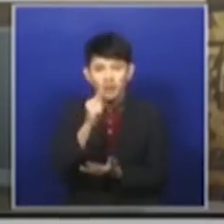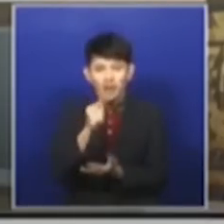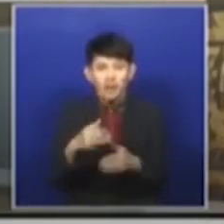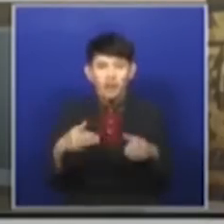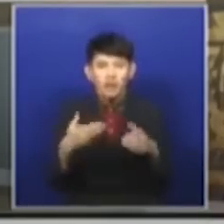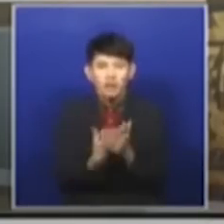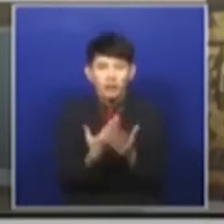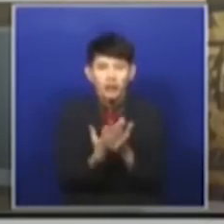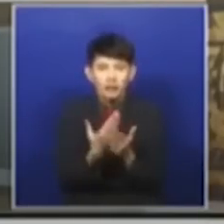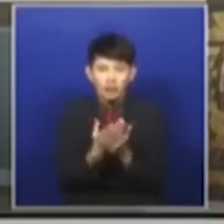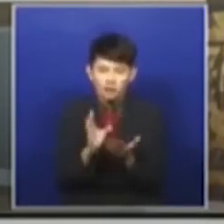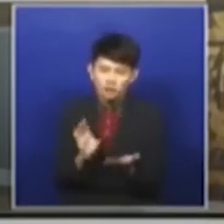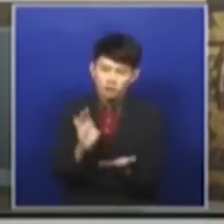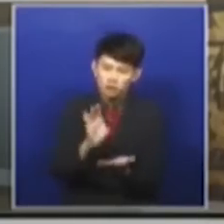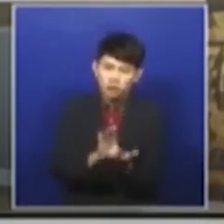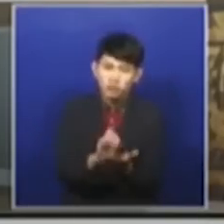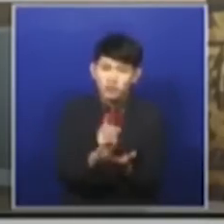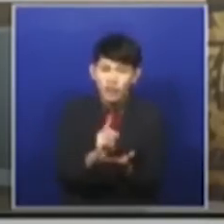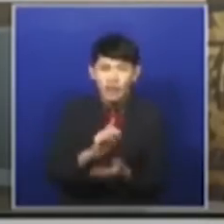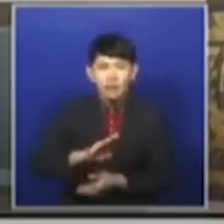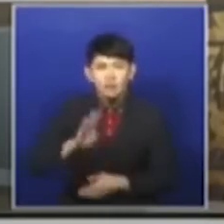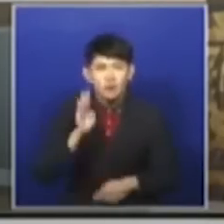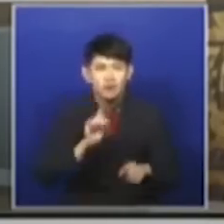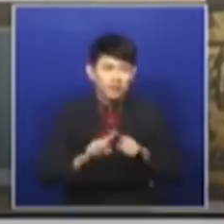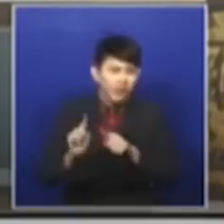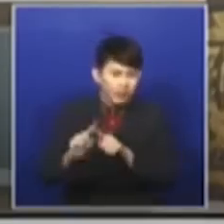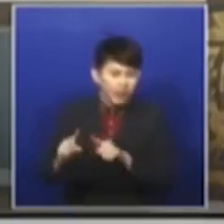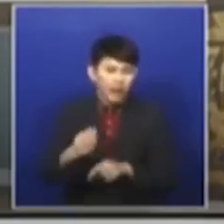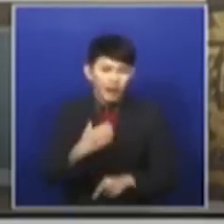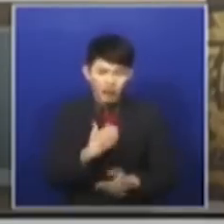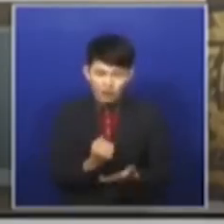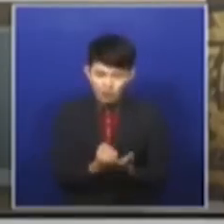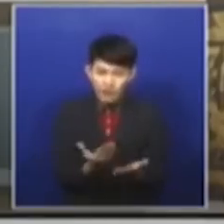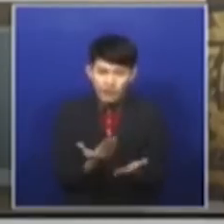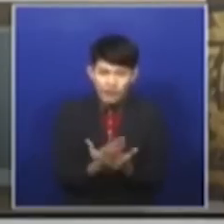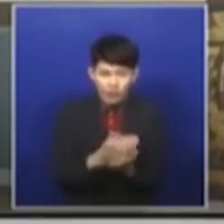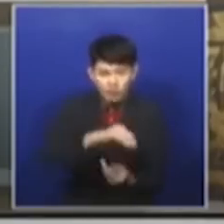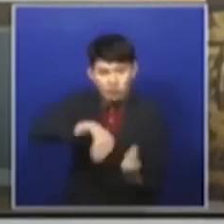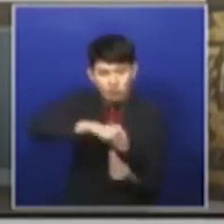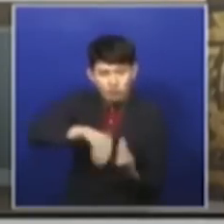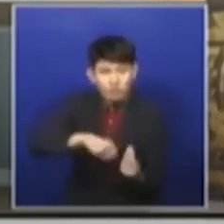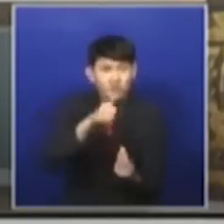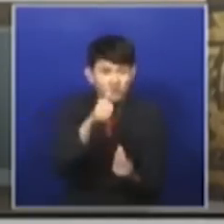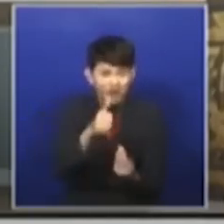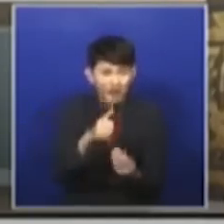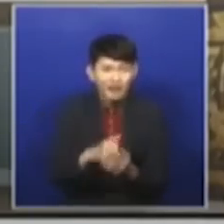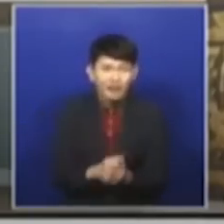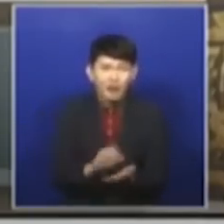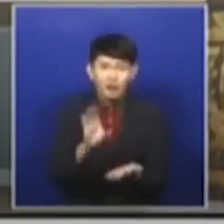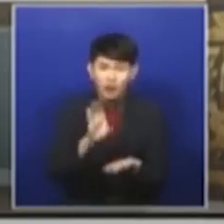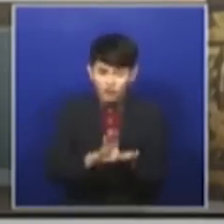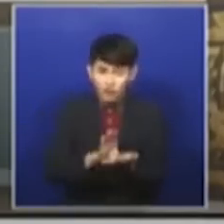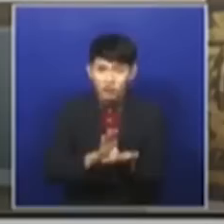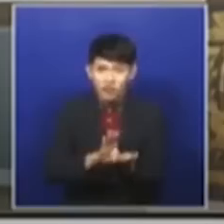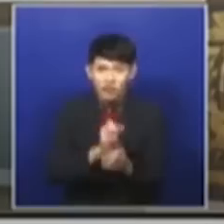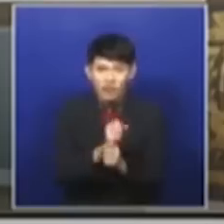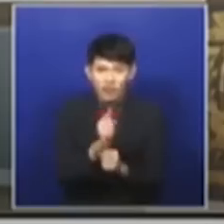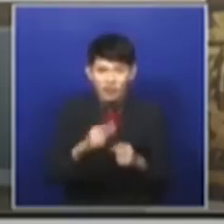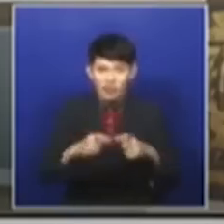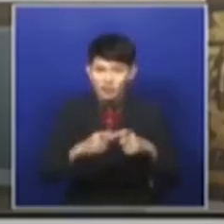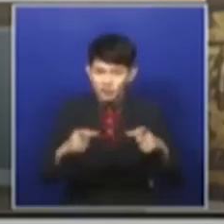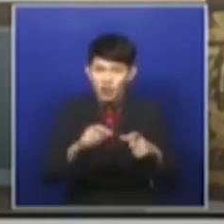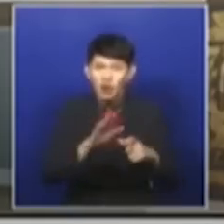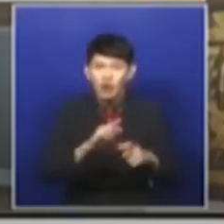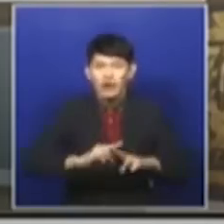เงินทุนให้กับบริษัทที่ออกตราสารหนี้ต่างๆเพื่อเสริมสภาพคล่องโดยให้กองทุนสามารถลงทุนในตราสาร